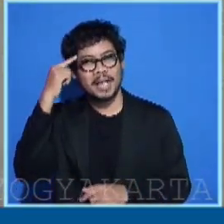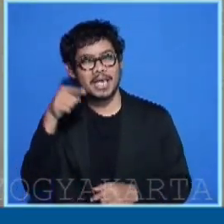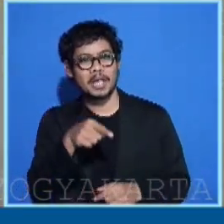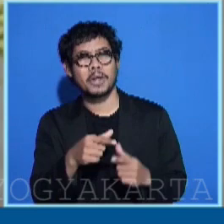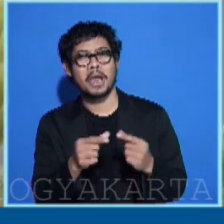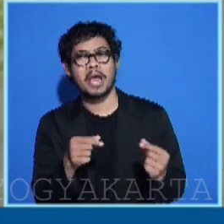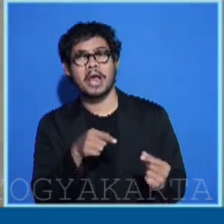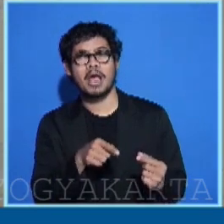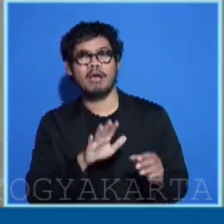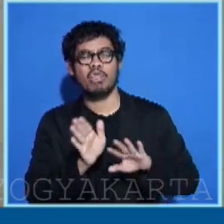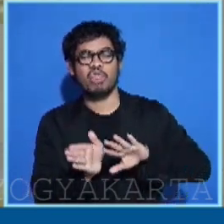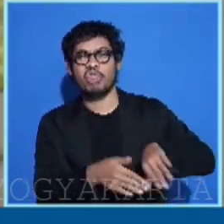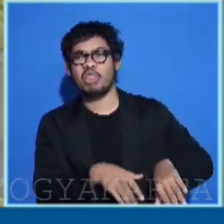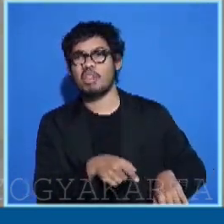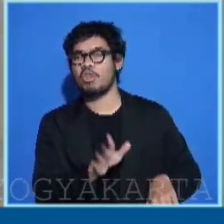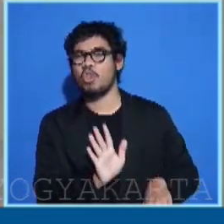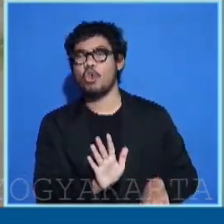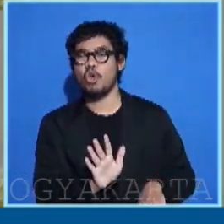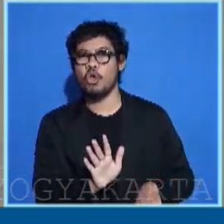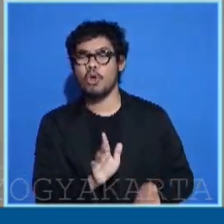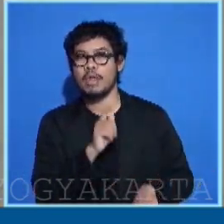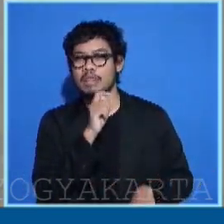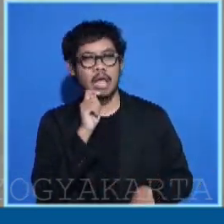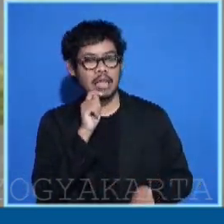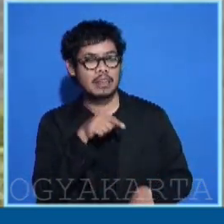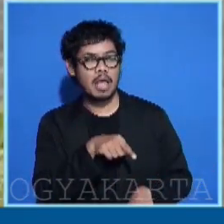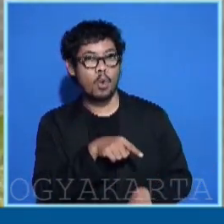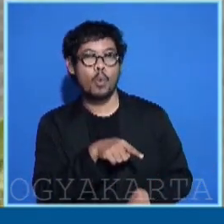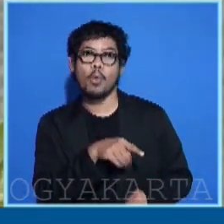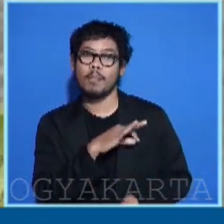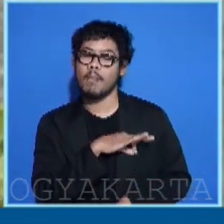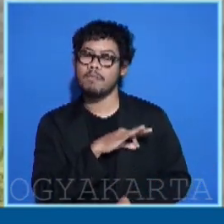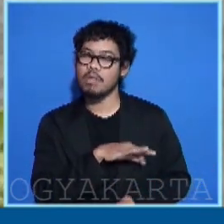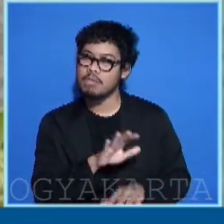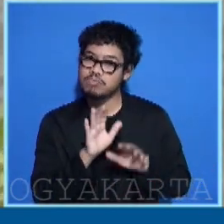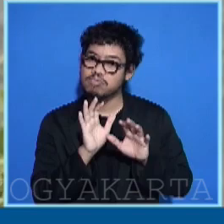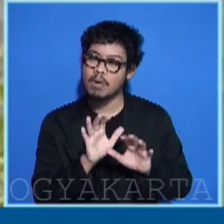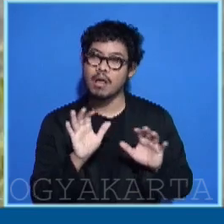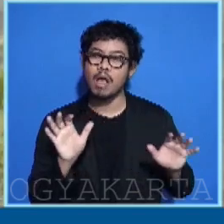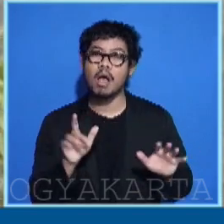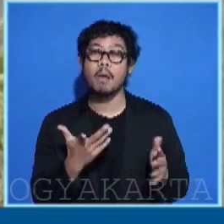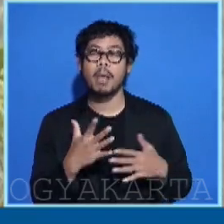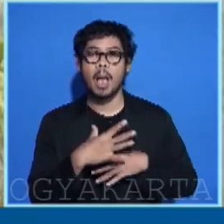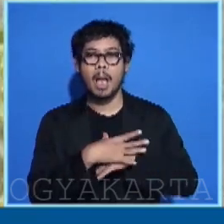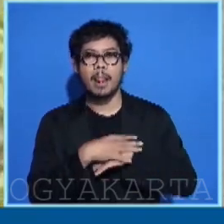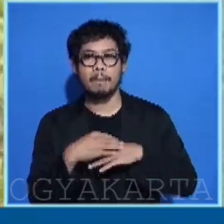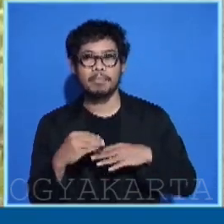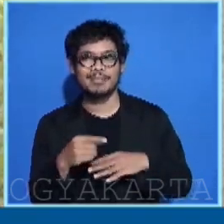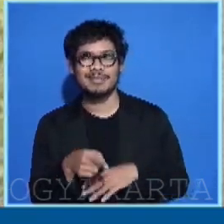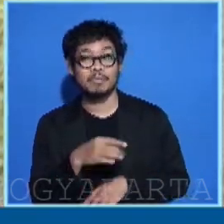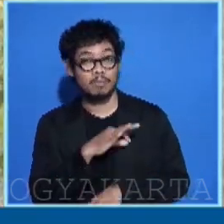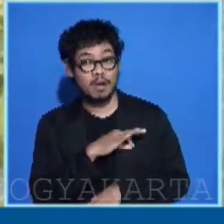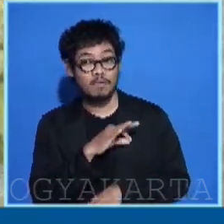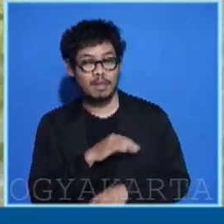dipun sepen men kanyata kathah sangetangtipuny herbal kathah tiang ingkang mangataken Ron